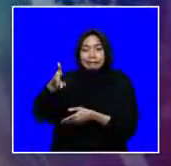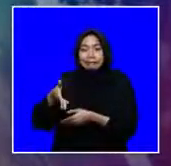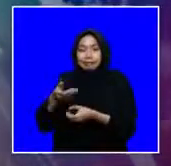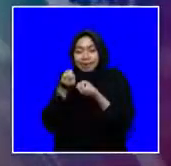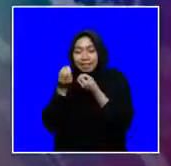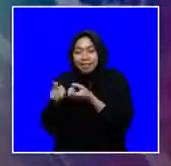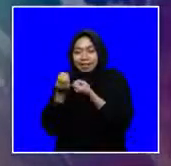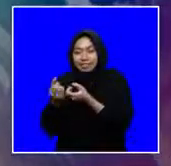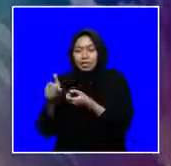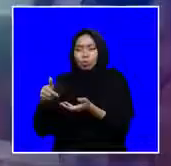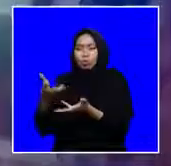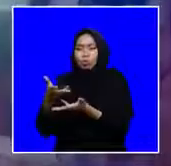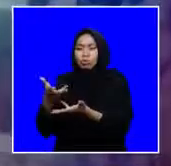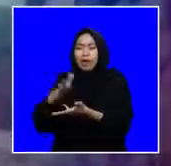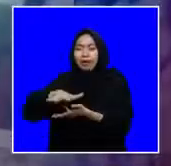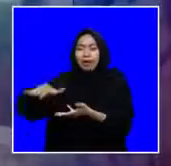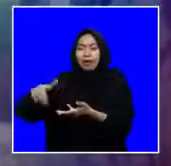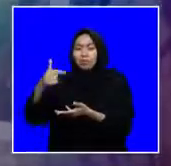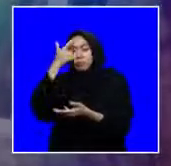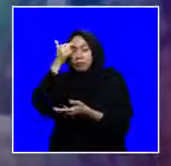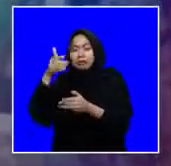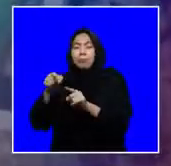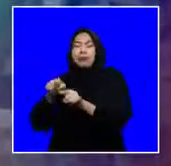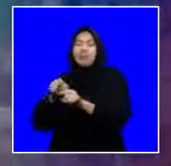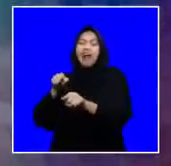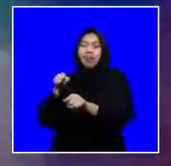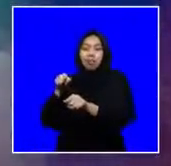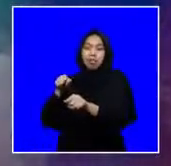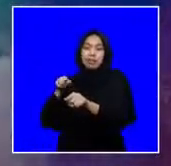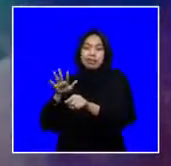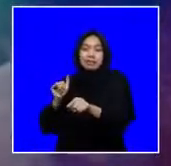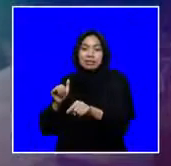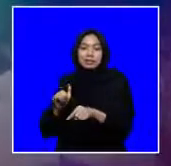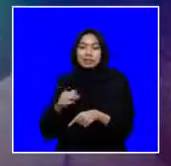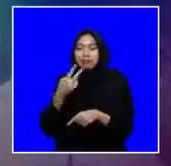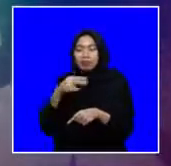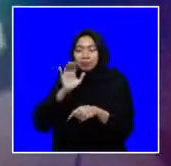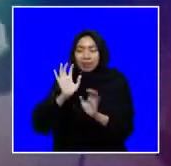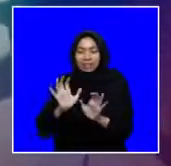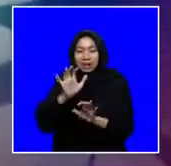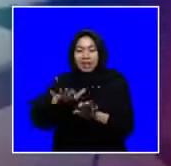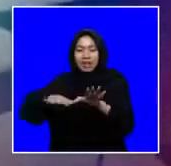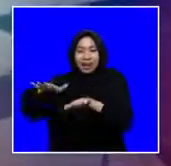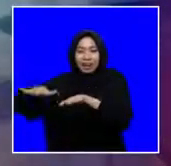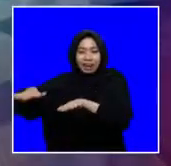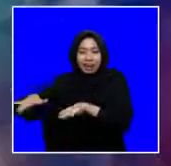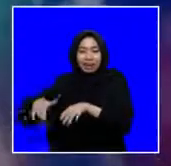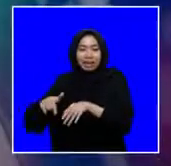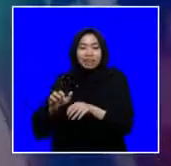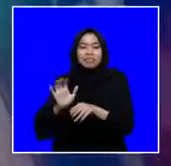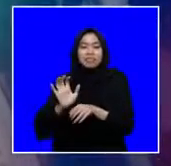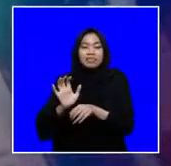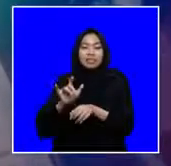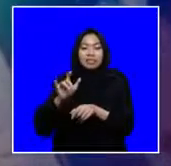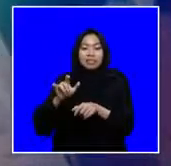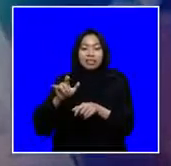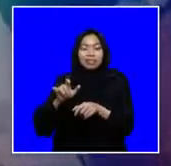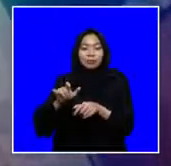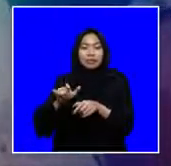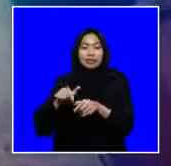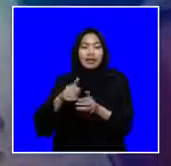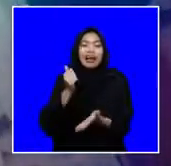masih tertinggal. Dan di sekolah saya itu, mayoritas siswanya itu adalah orang asli